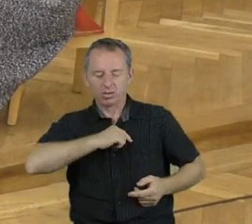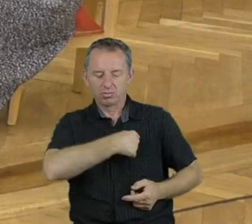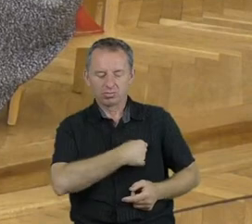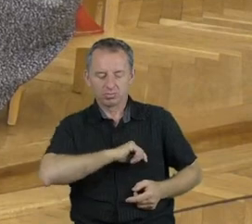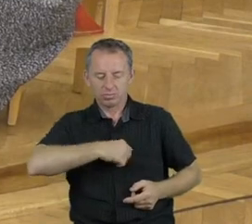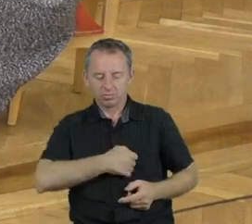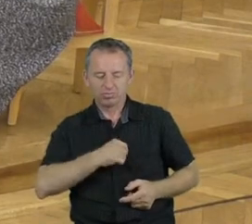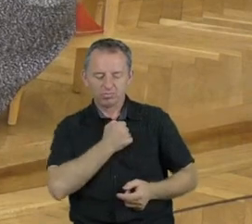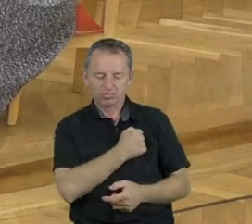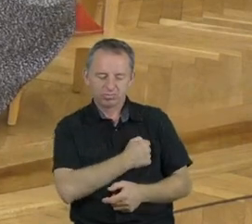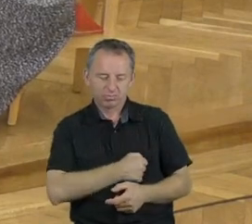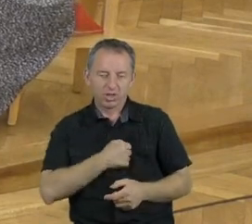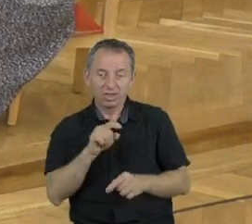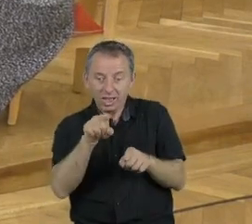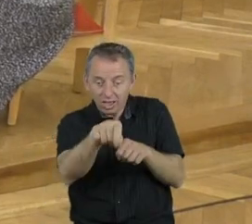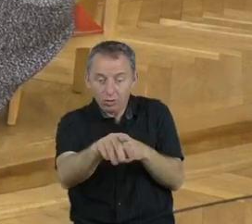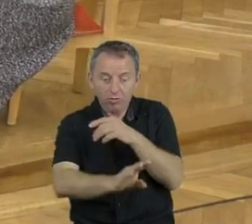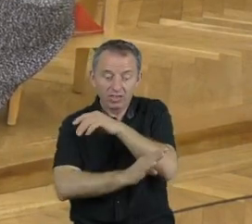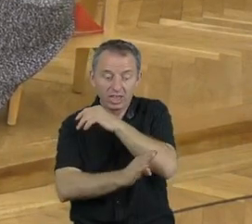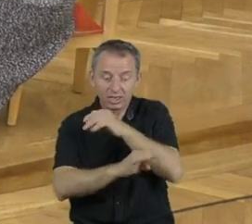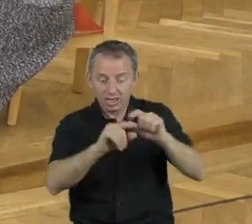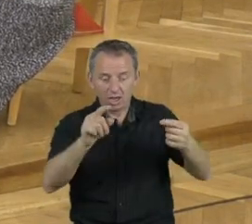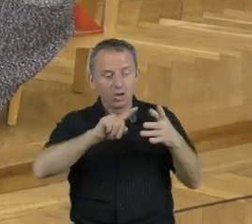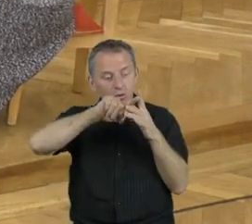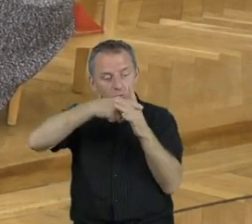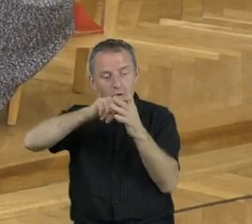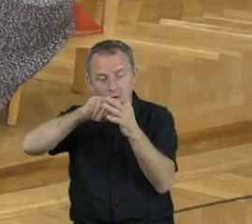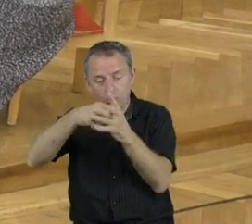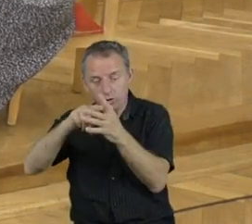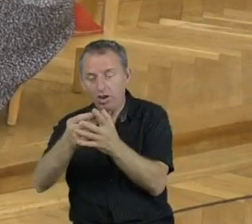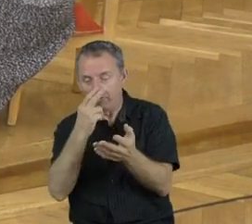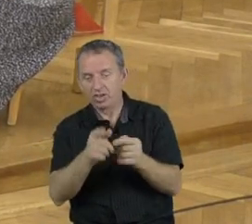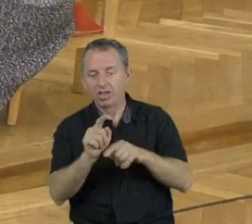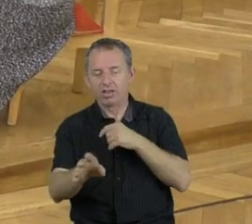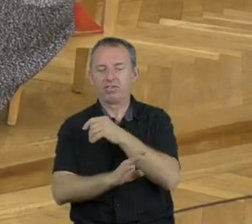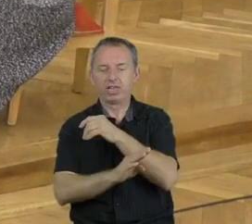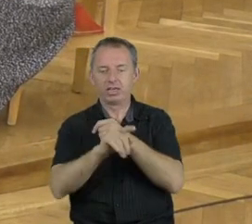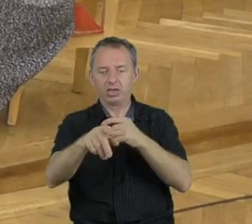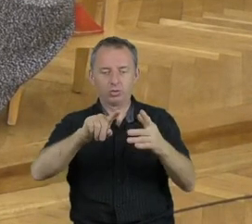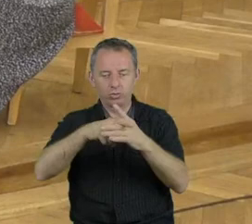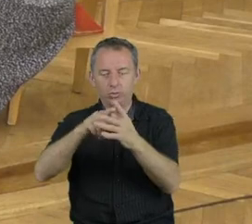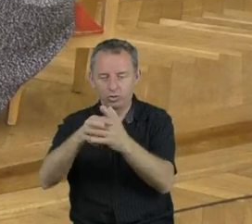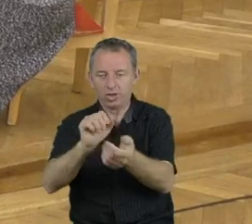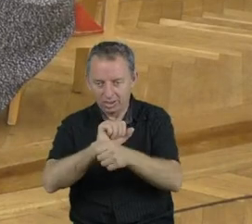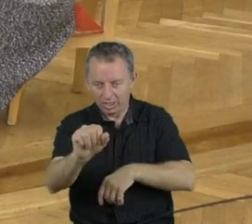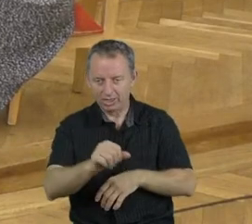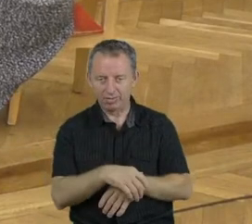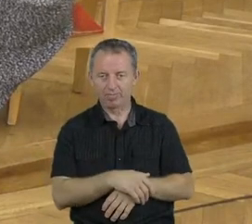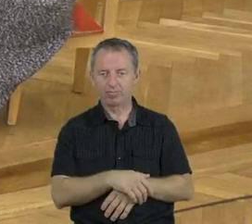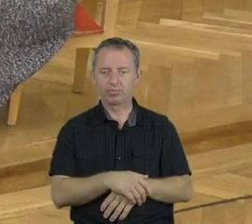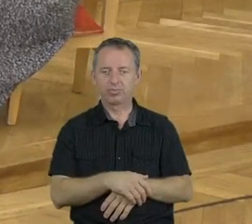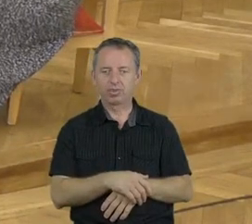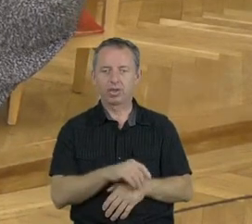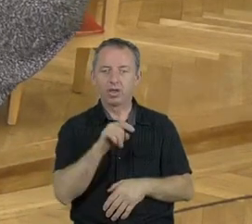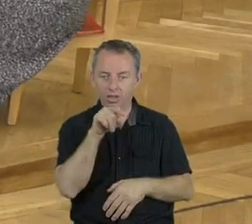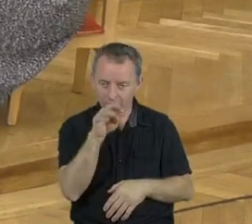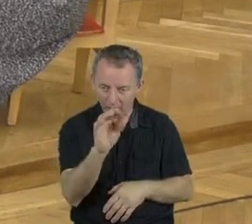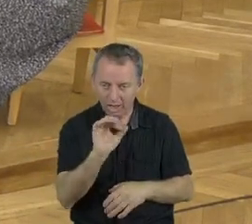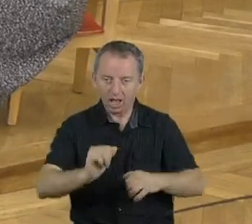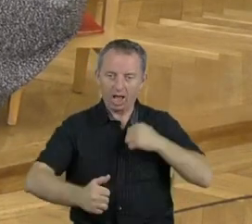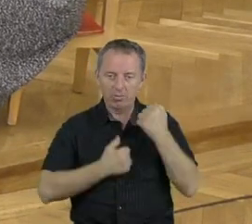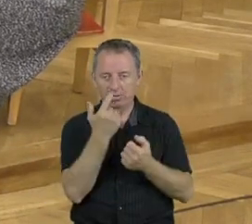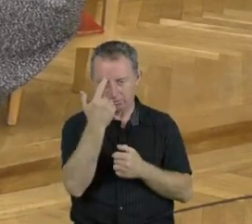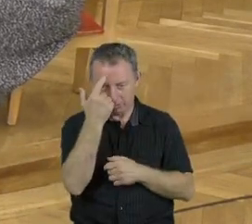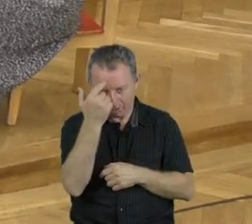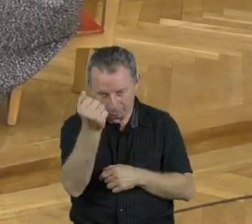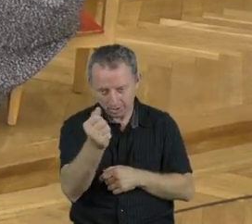ludziach. Tak jak tutaj widzimy dziurki w deskach. I chciałabym, żebyśmy